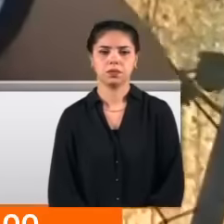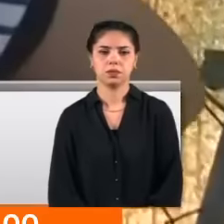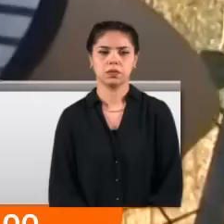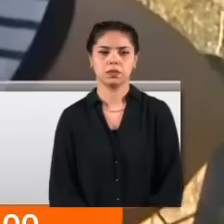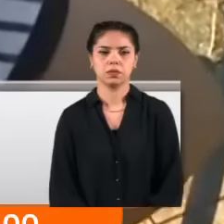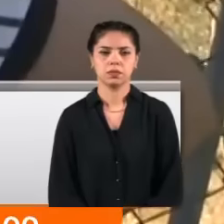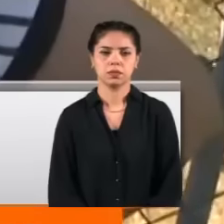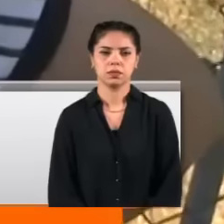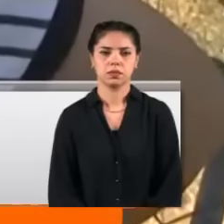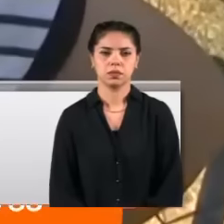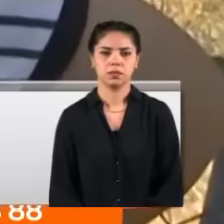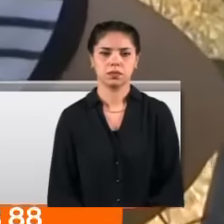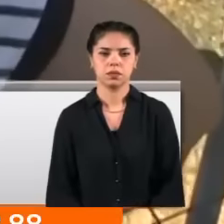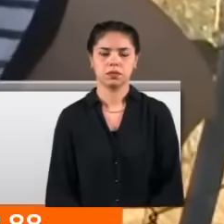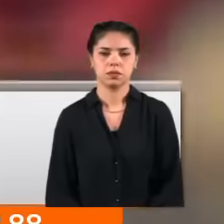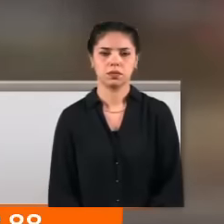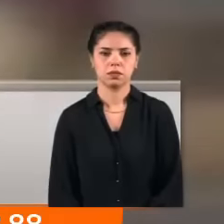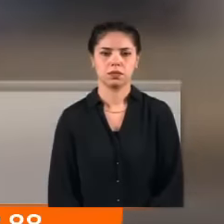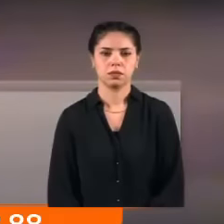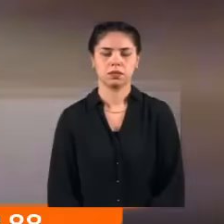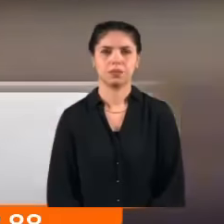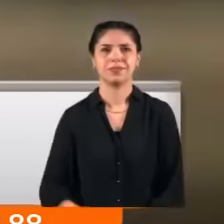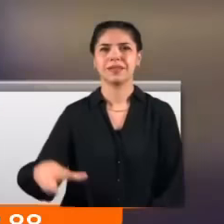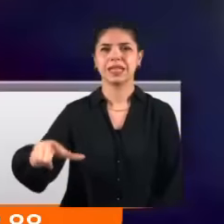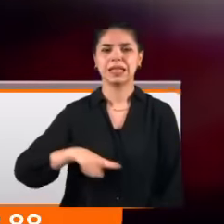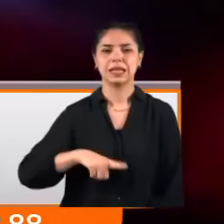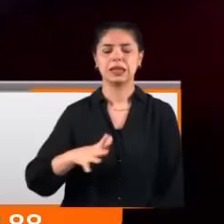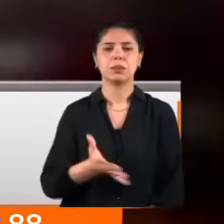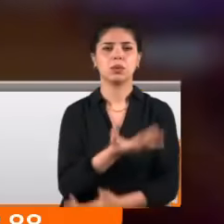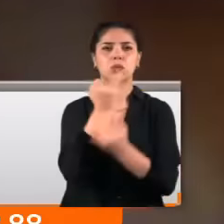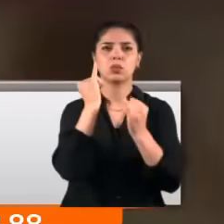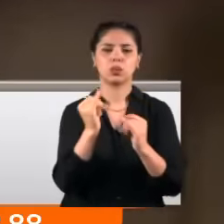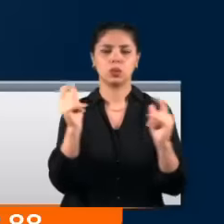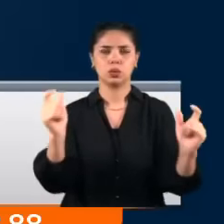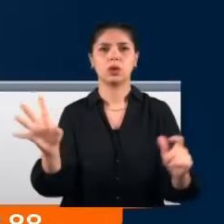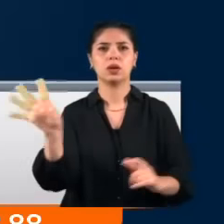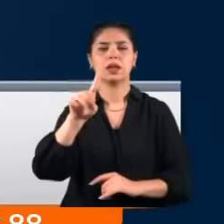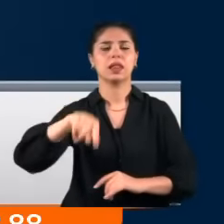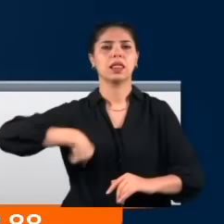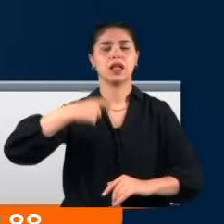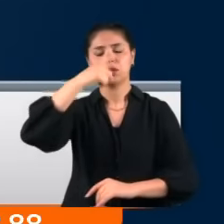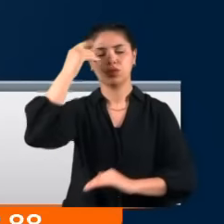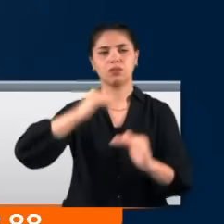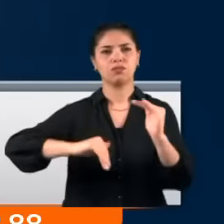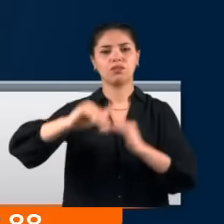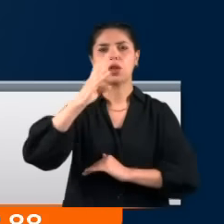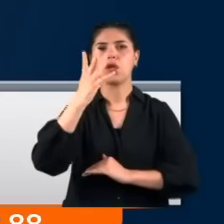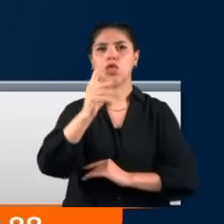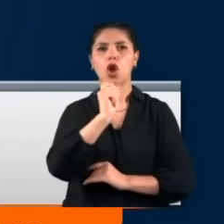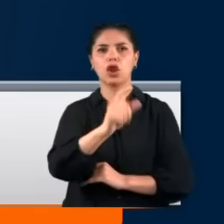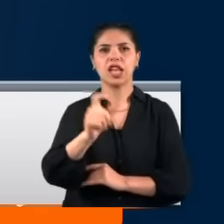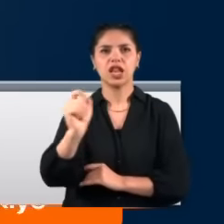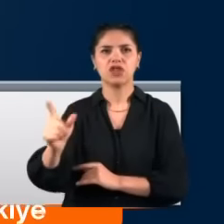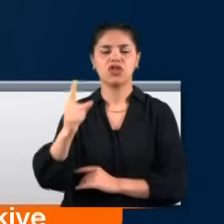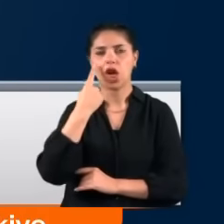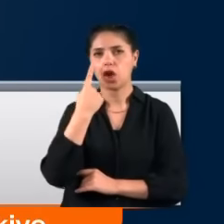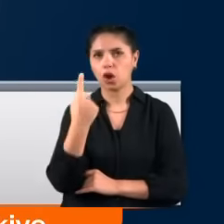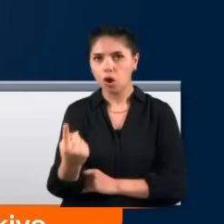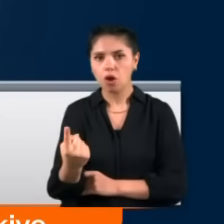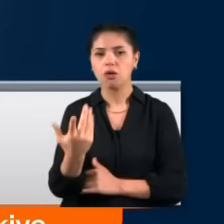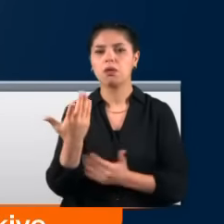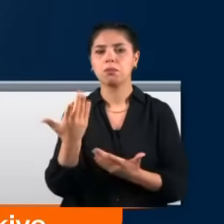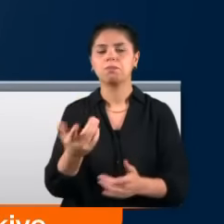Korkunç şeyler yaşadık. Alevlerin içinde kaldık burada. İzmir'de felaketi yaşayan, 40 dereceyi aşan sıcaklık 4 ilçede Bergama, Foça,